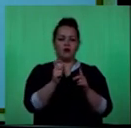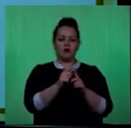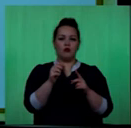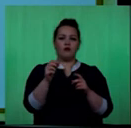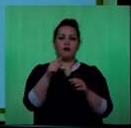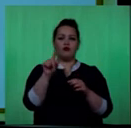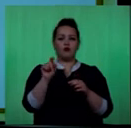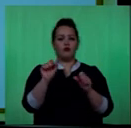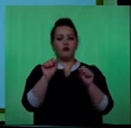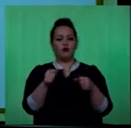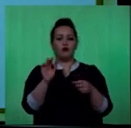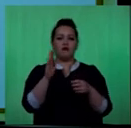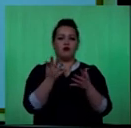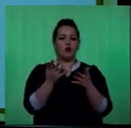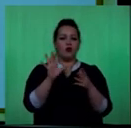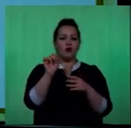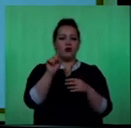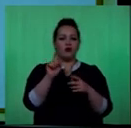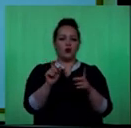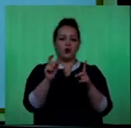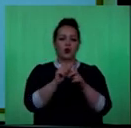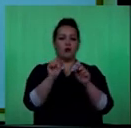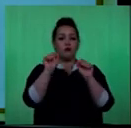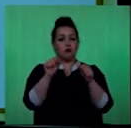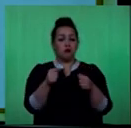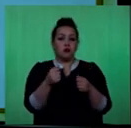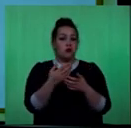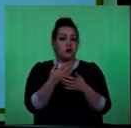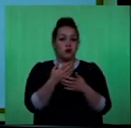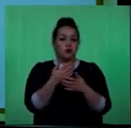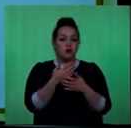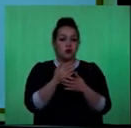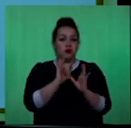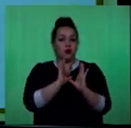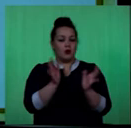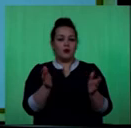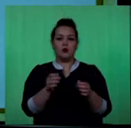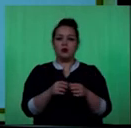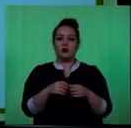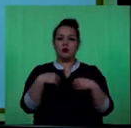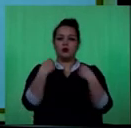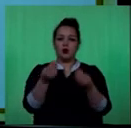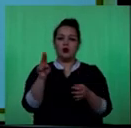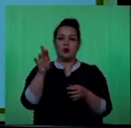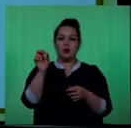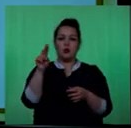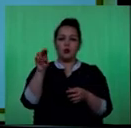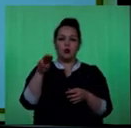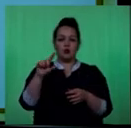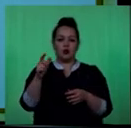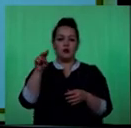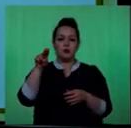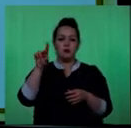возможно в каком-то и слов и и может и не быть дать подать преподать